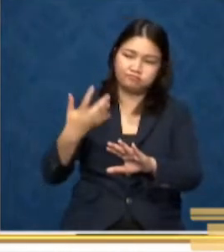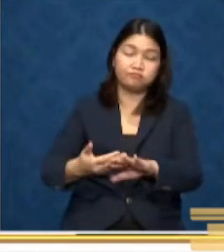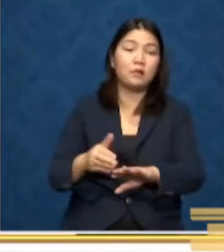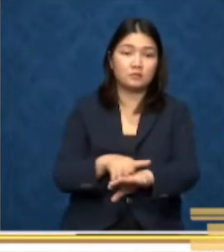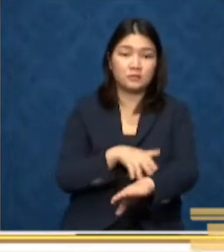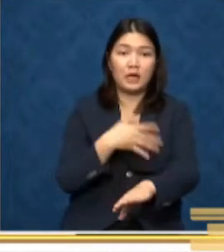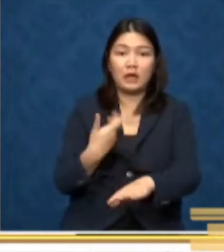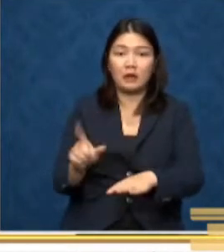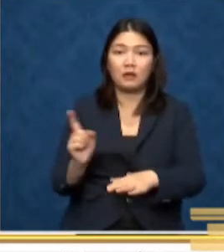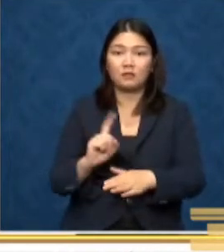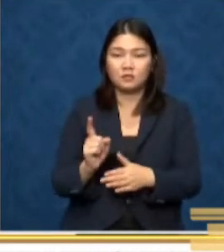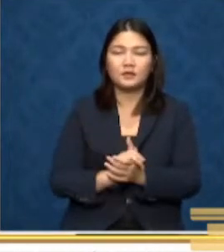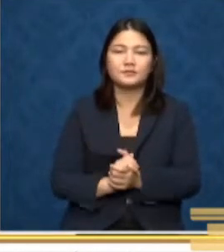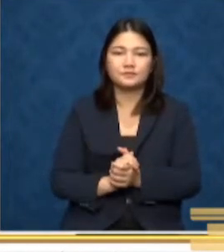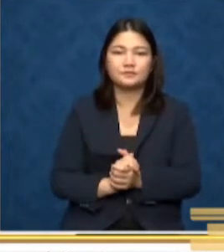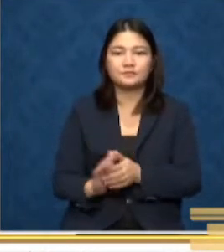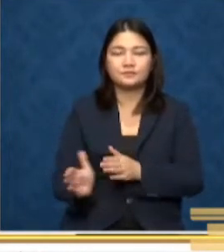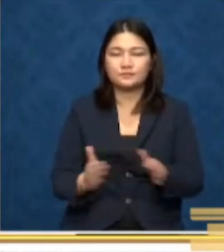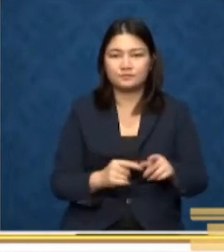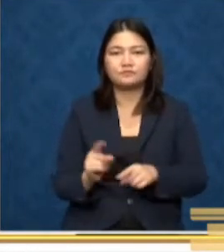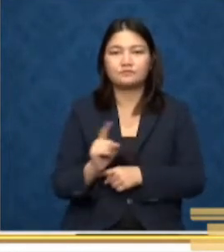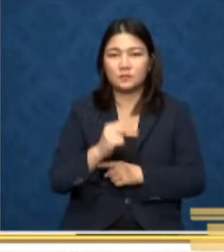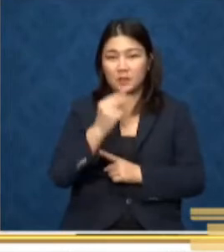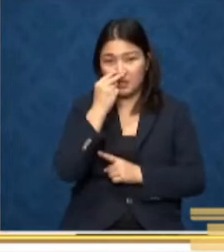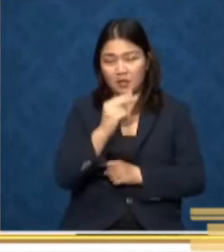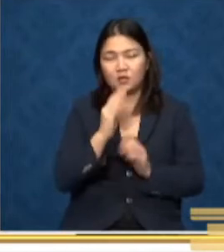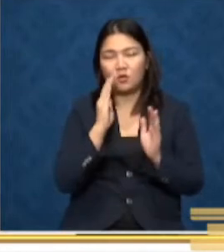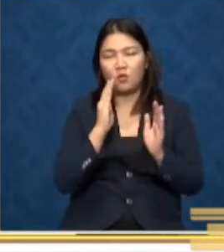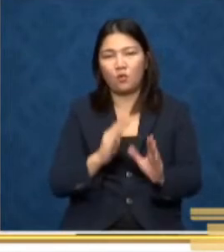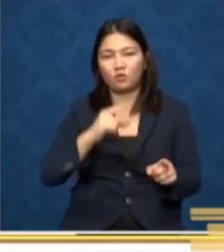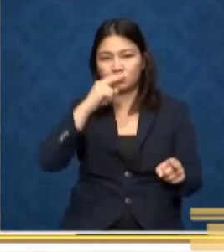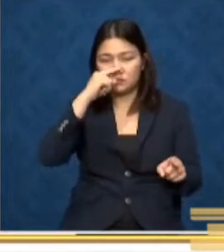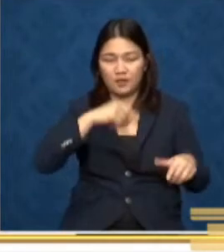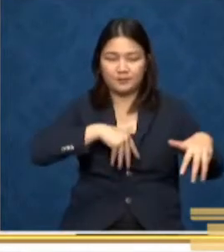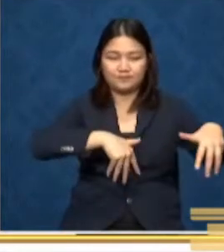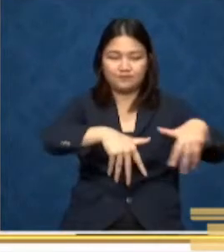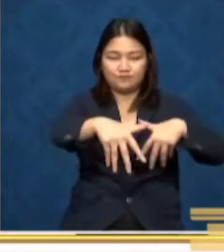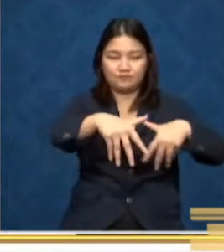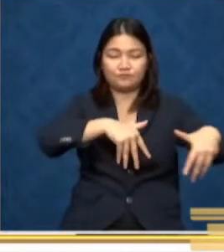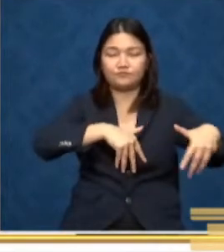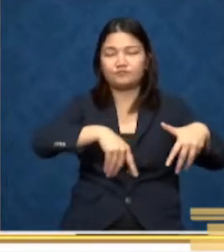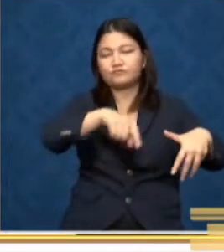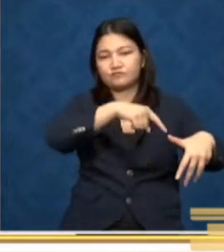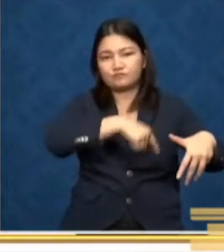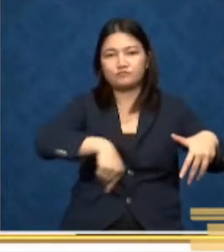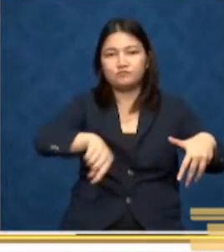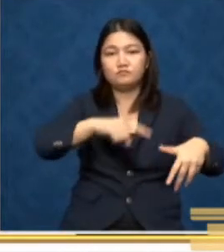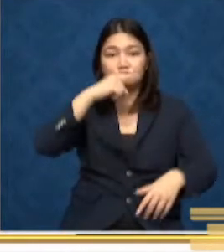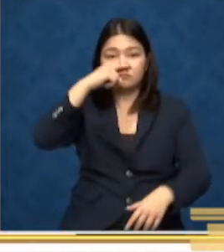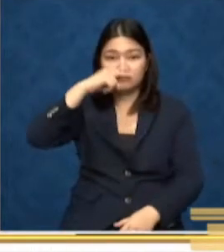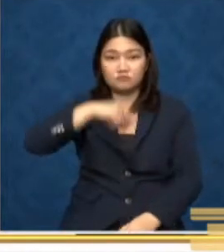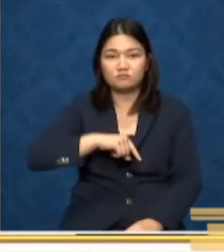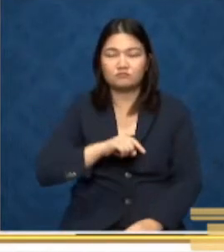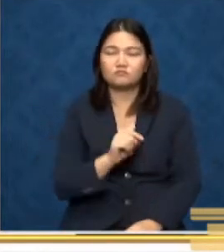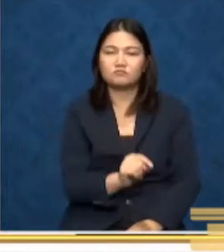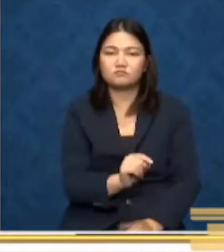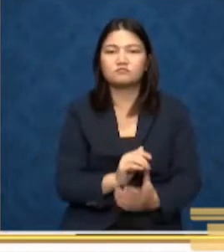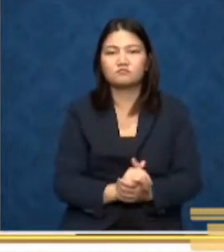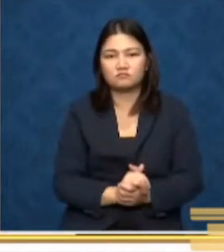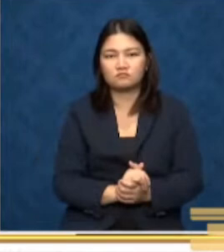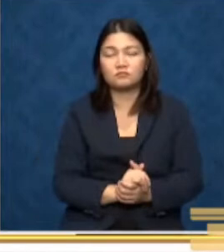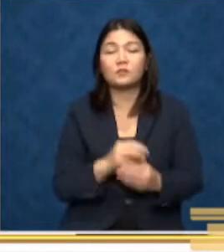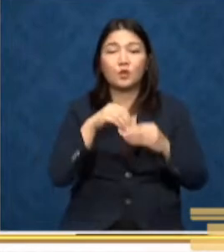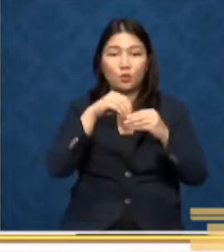ฉพาะปัญหาของพี่น้องคนไทยผมใช้คำว่าคนไทยนะครับซึ่งอาศัย